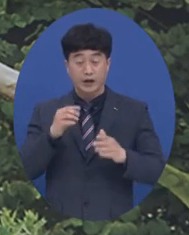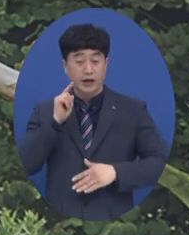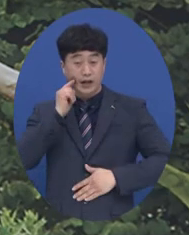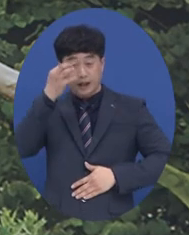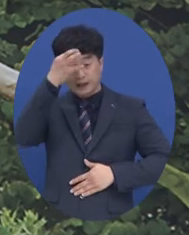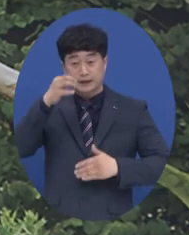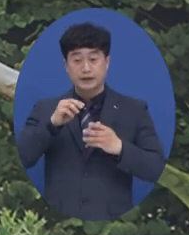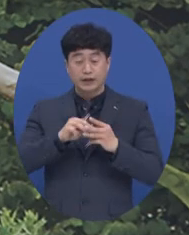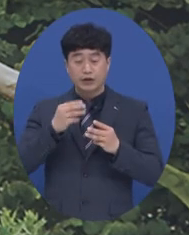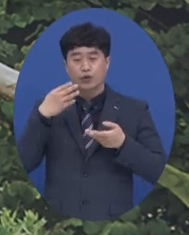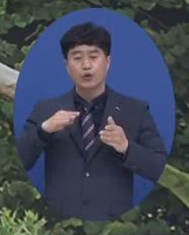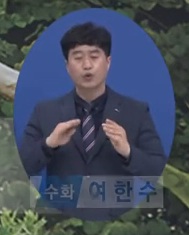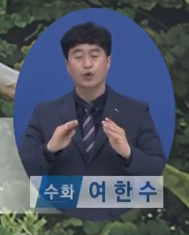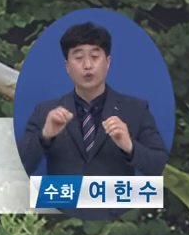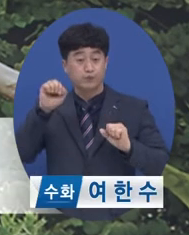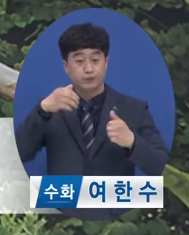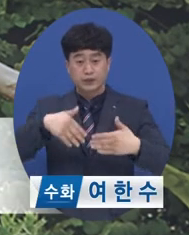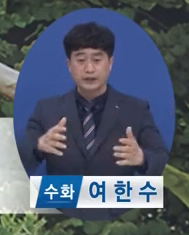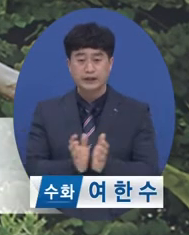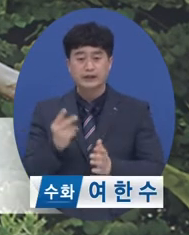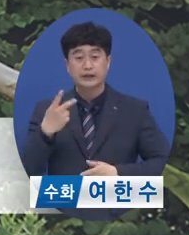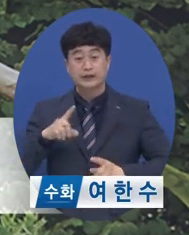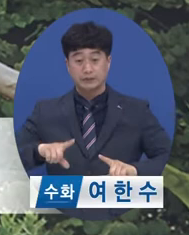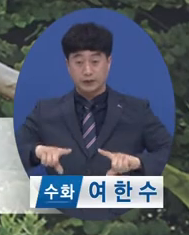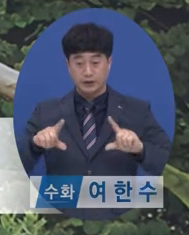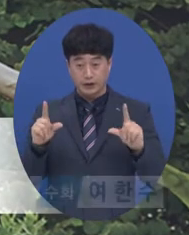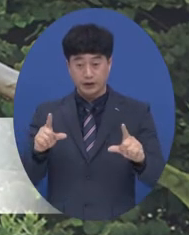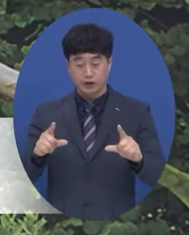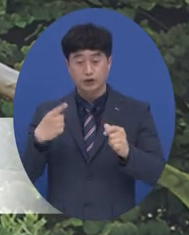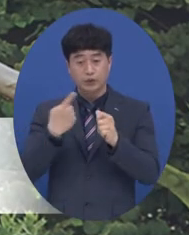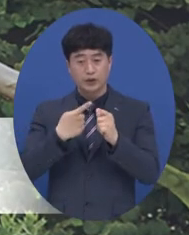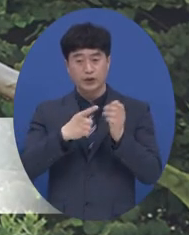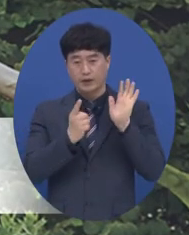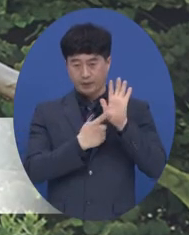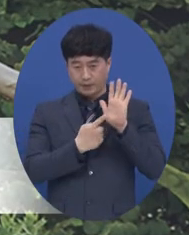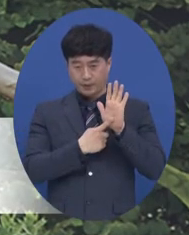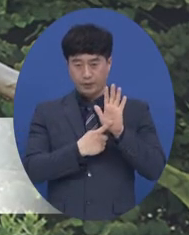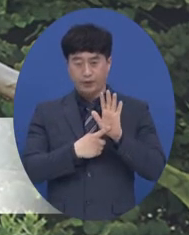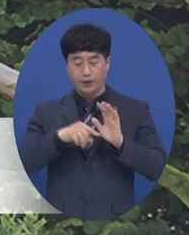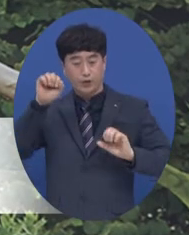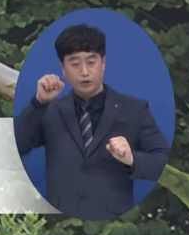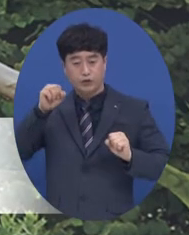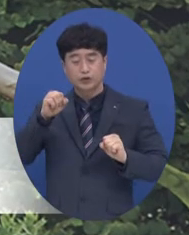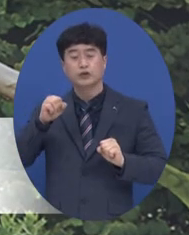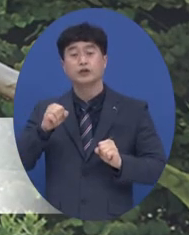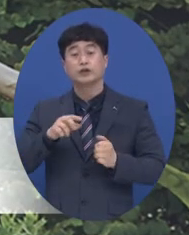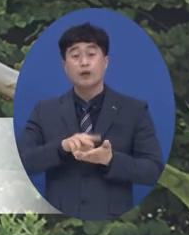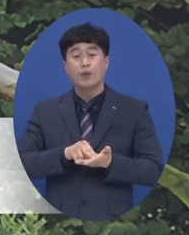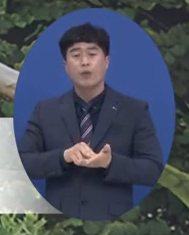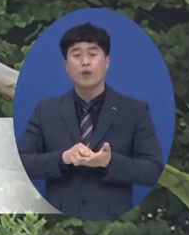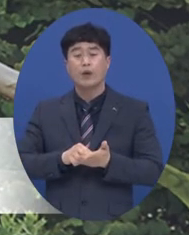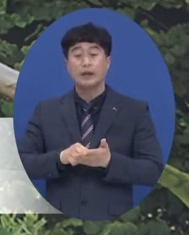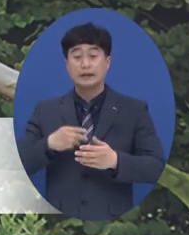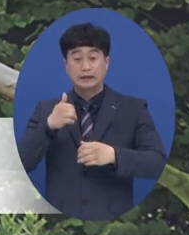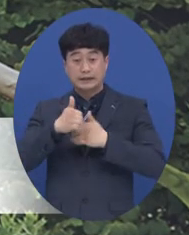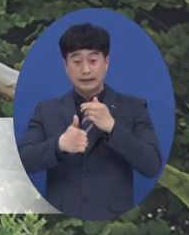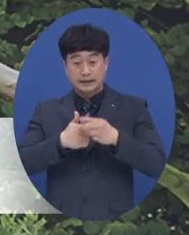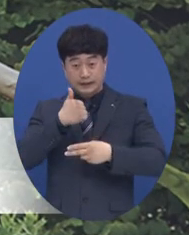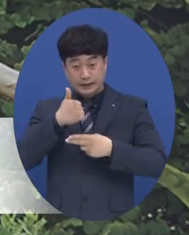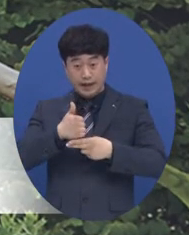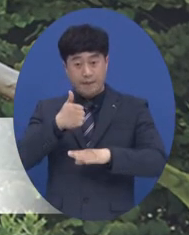경기아트센터 경기도극단이 2021년 레퍼토리 시즌 첫 공연으로 연극 신의 막내딸 아네모네를 무대에